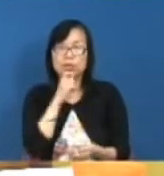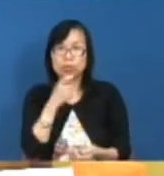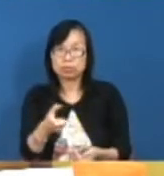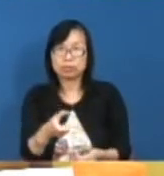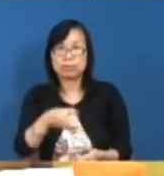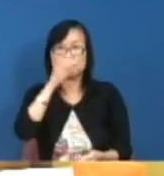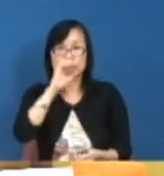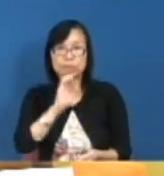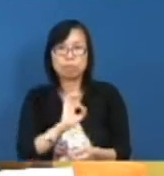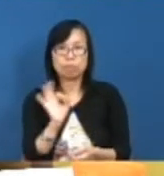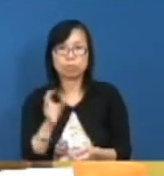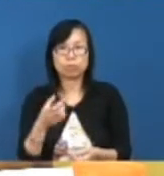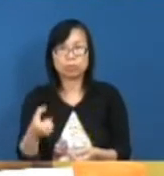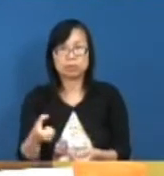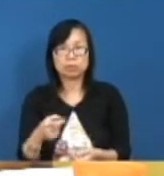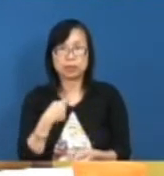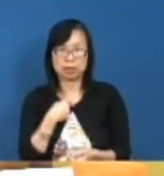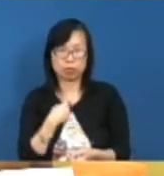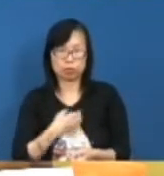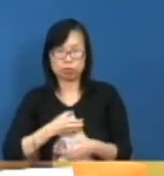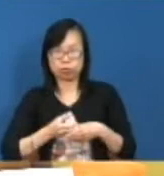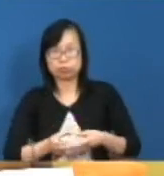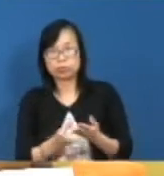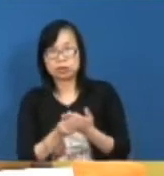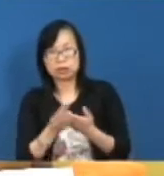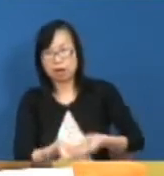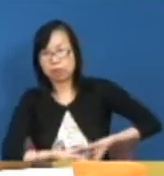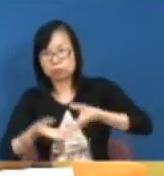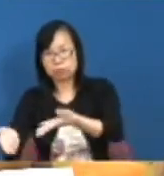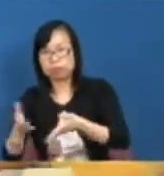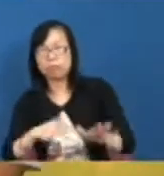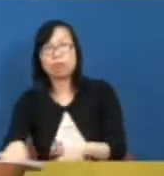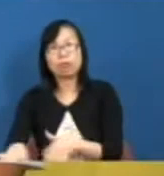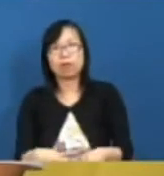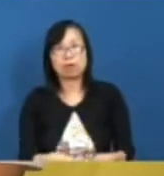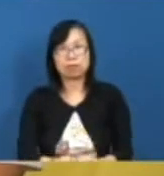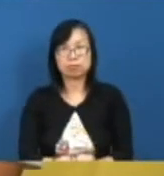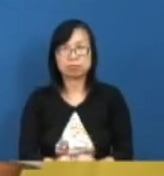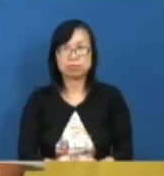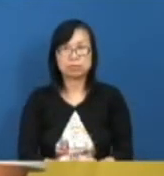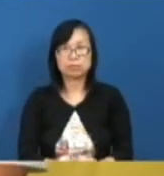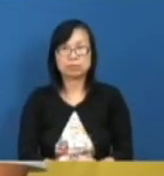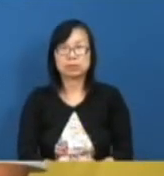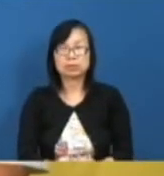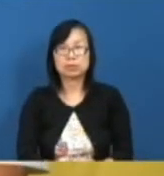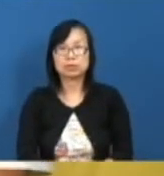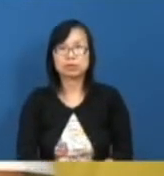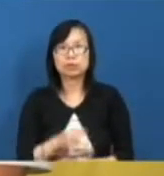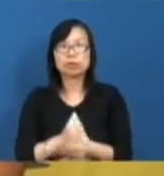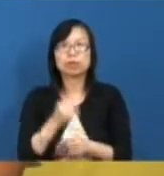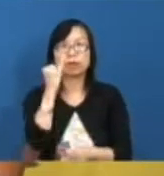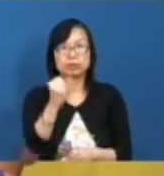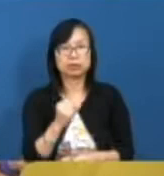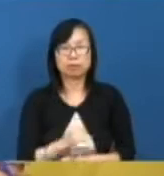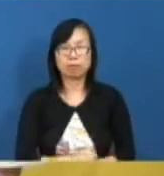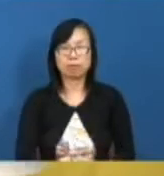飲咯。點解要倒咗茶落海啫？ 做乜搞事咧？喺度 點解搞事啫？係 咯， 係咪啊？ 係啊，左翻